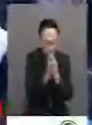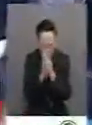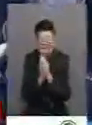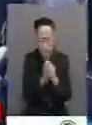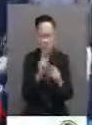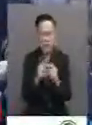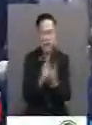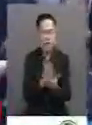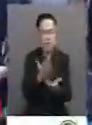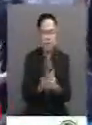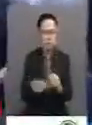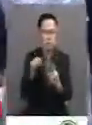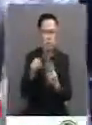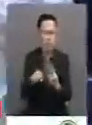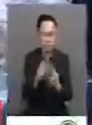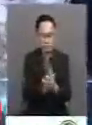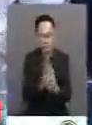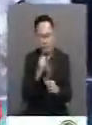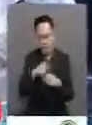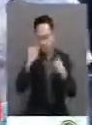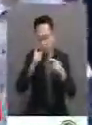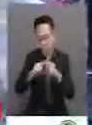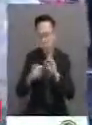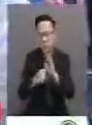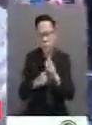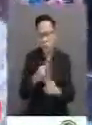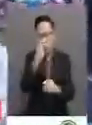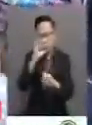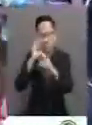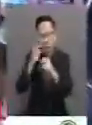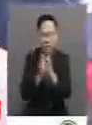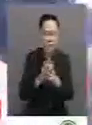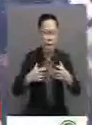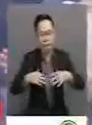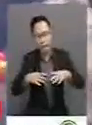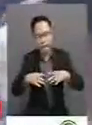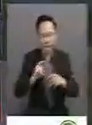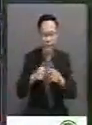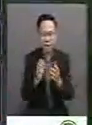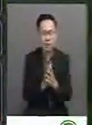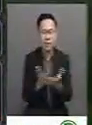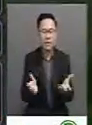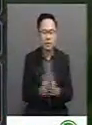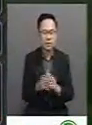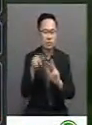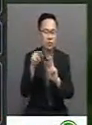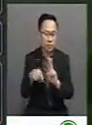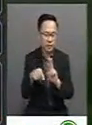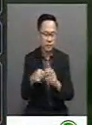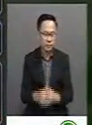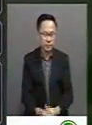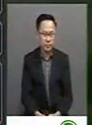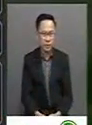ไทยนะคะ 2,000 บาทค่ะรวมไปถึงกิจกรรมอื่นๆด้วยไม่ว่าจะเป็นดูหนังฟังเพลงไปท่องเที่ยวเทศกาลสงกรานต์นะคะก็จะอยู่ที่ประ